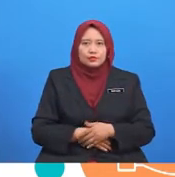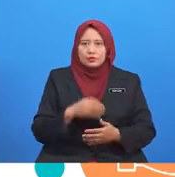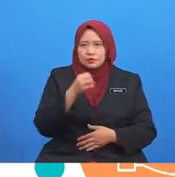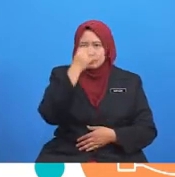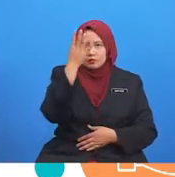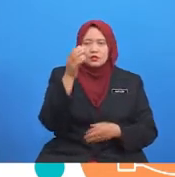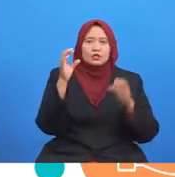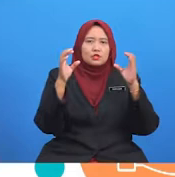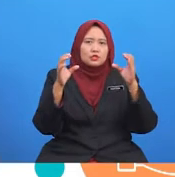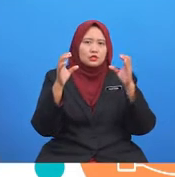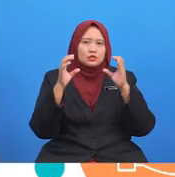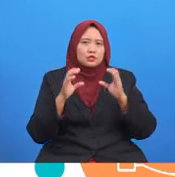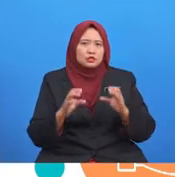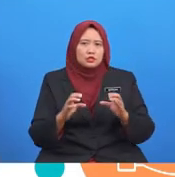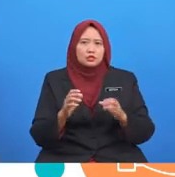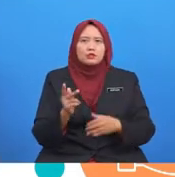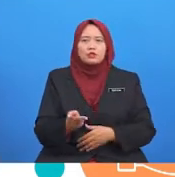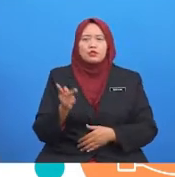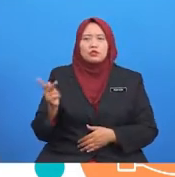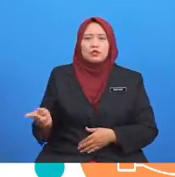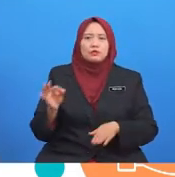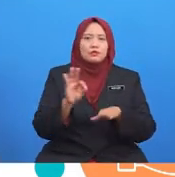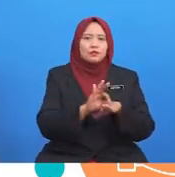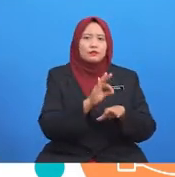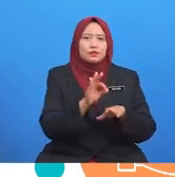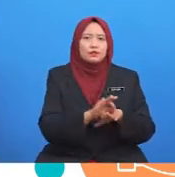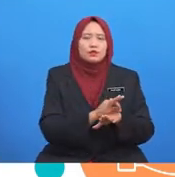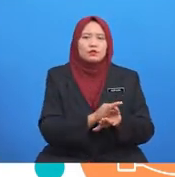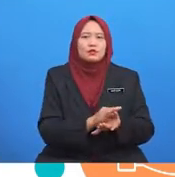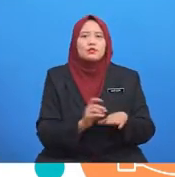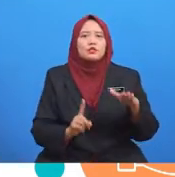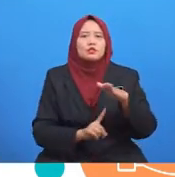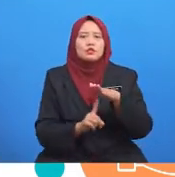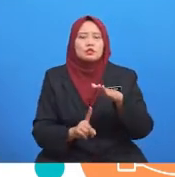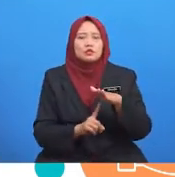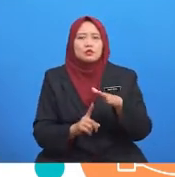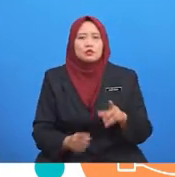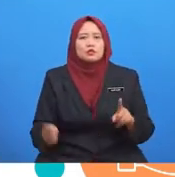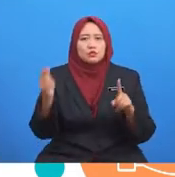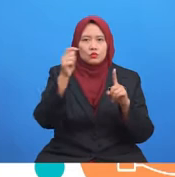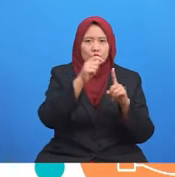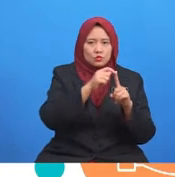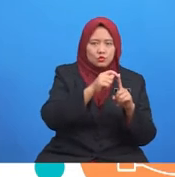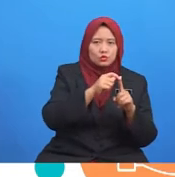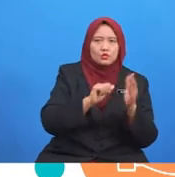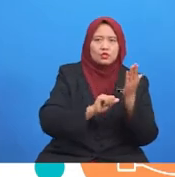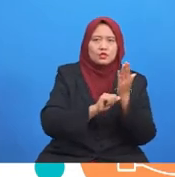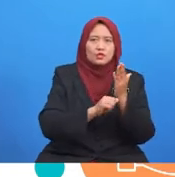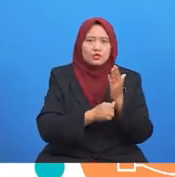Menerangkan cara produk berfungsi berdasarkan tujuan asal ia direka cipta.